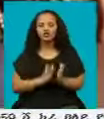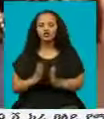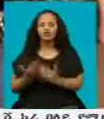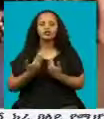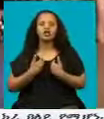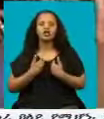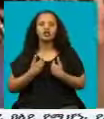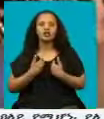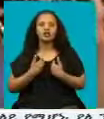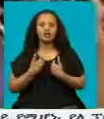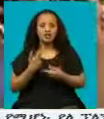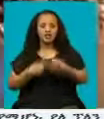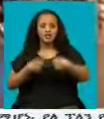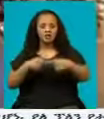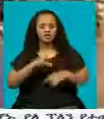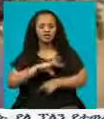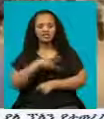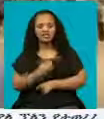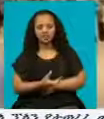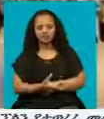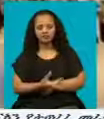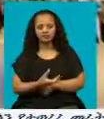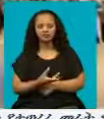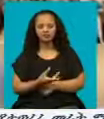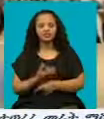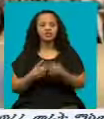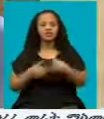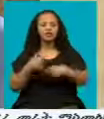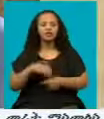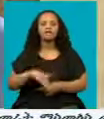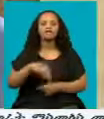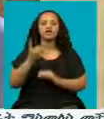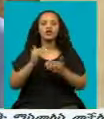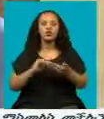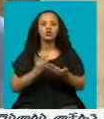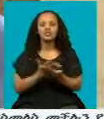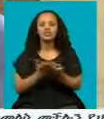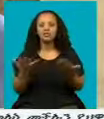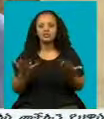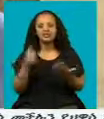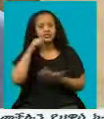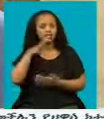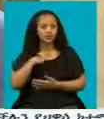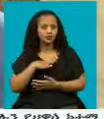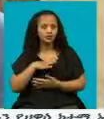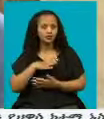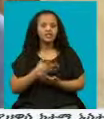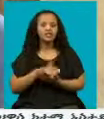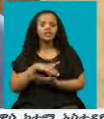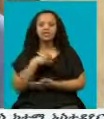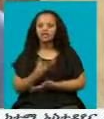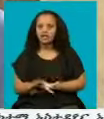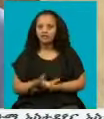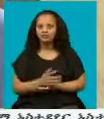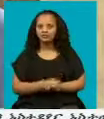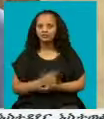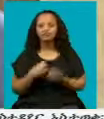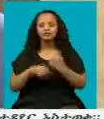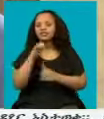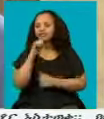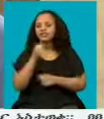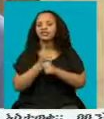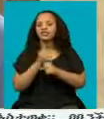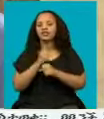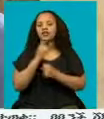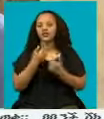አለ። የሚመጣውን ኪሳራ የሚመጣውን ከፍተኛ የሆነ የንብረትም የሰውም ኪሳራ እንዳይመጣ